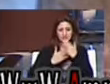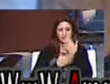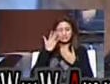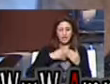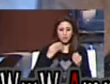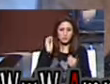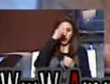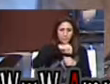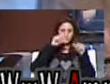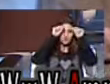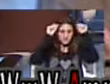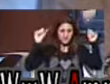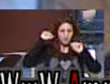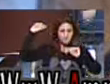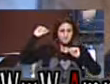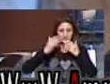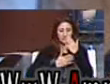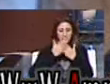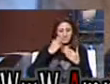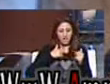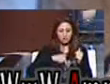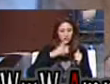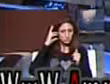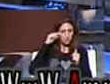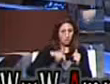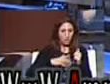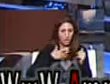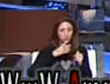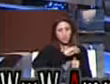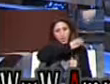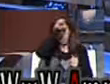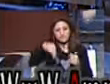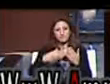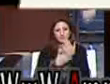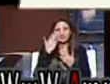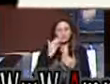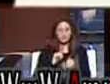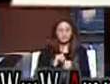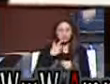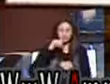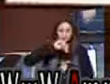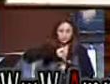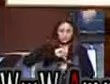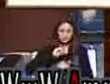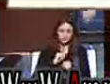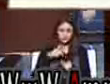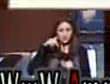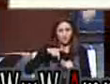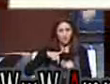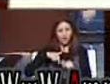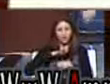ليهم لسفارتهم، الوضع ايه بين مصر واسرائيل الان يا فندم؟ يعني انا تقديري ان الوضع هادئ